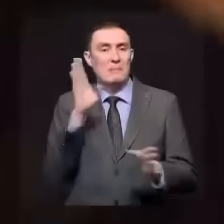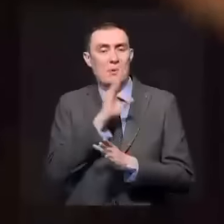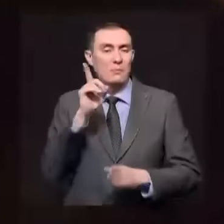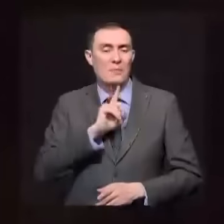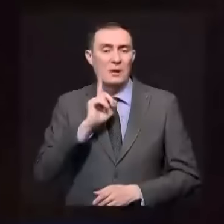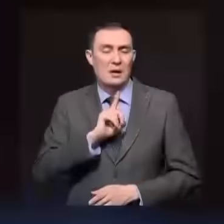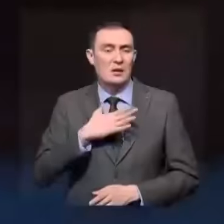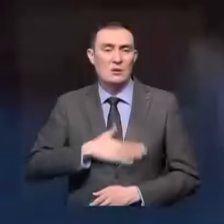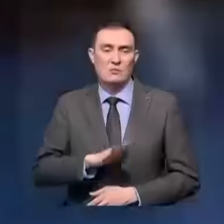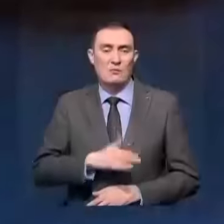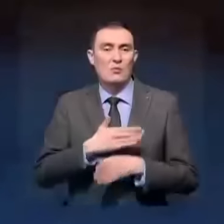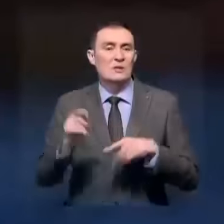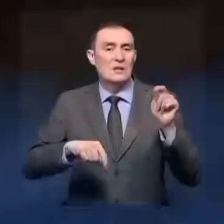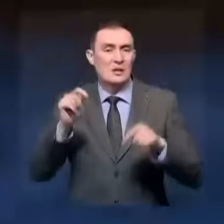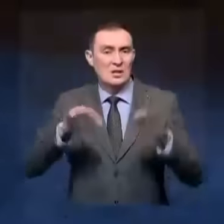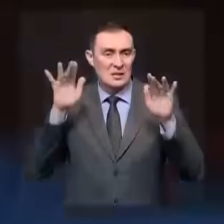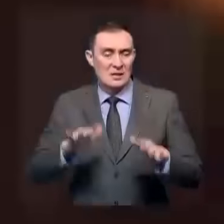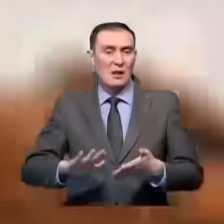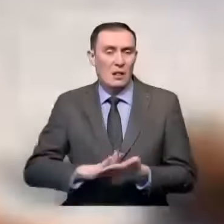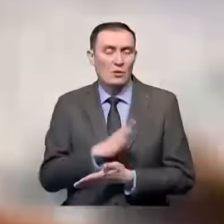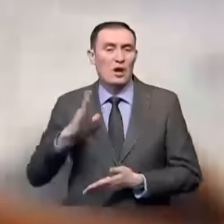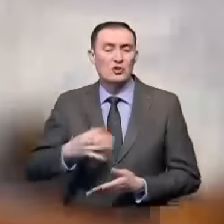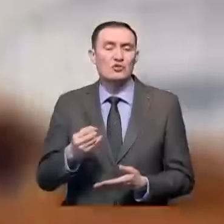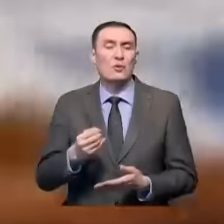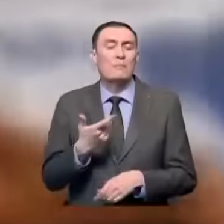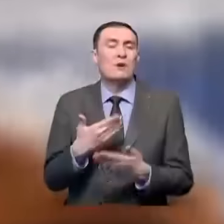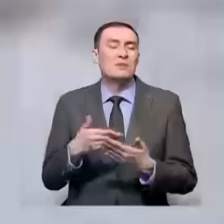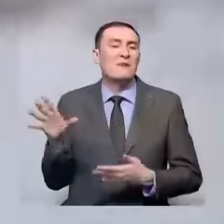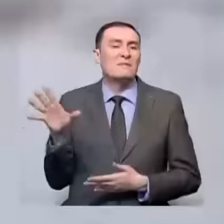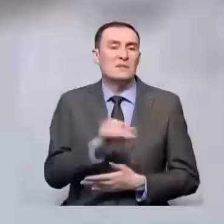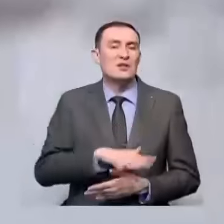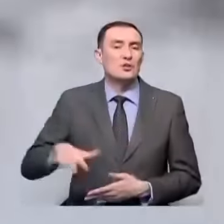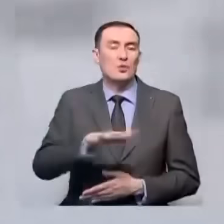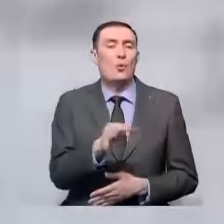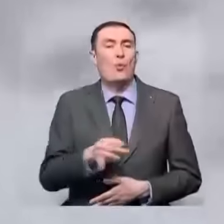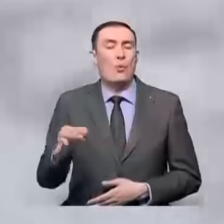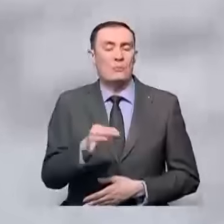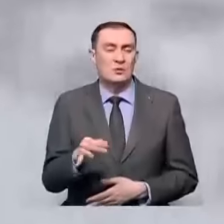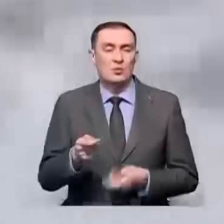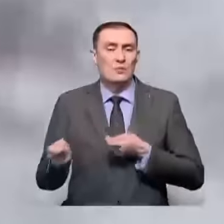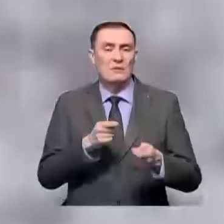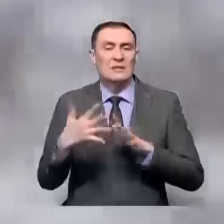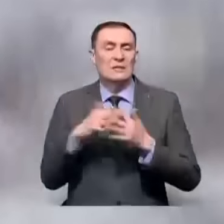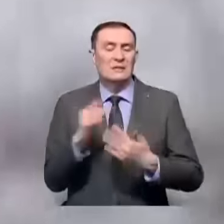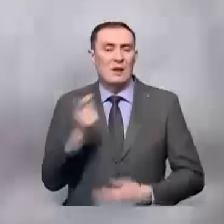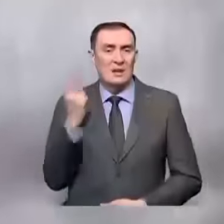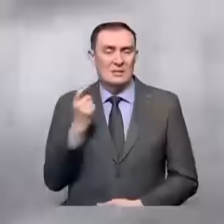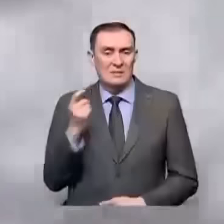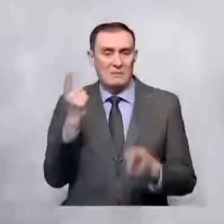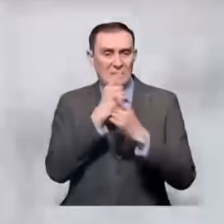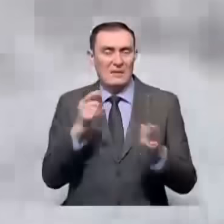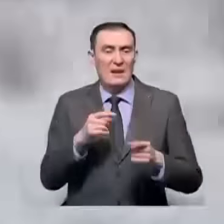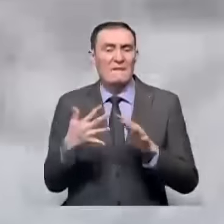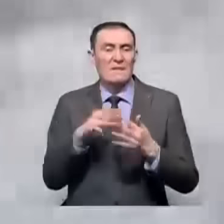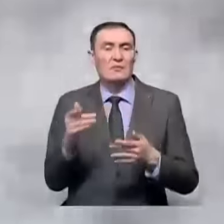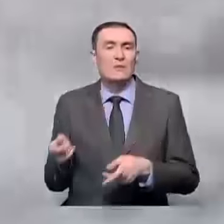пока не радуют. После дождя со снегом гололед ожидается почти по всей территории области. В управлении сельского хозяйства призвали